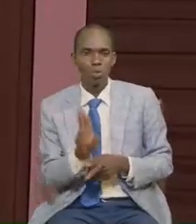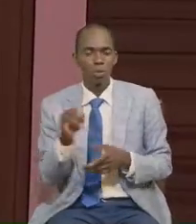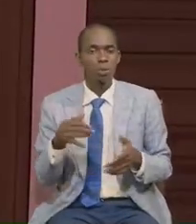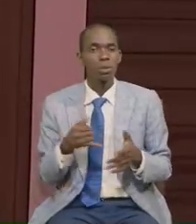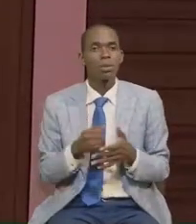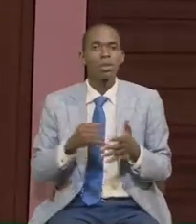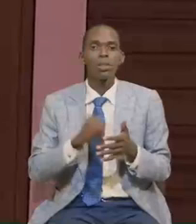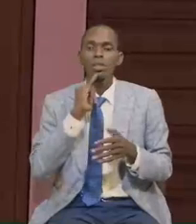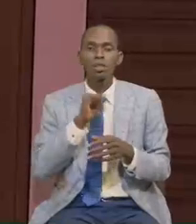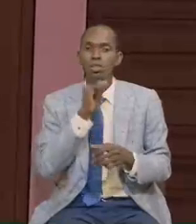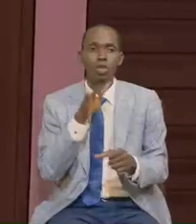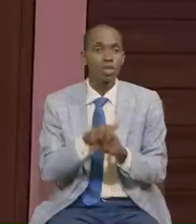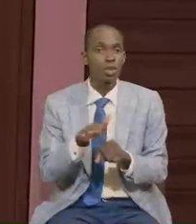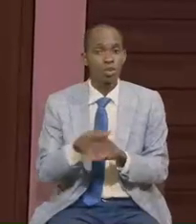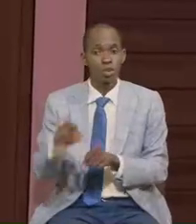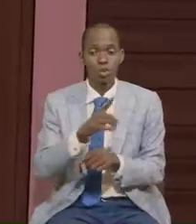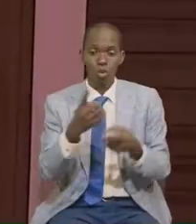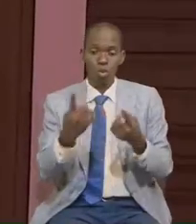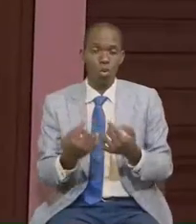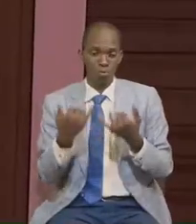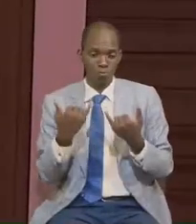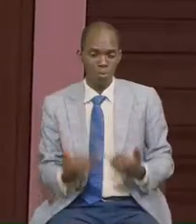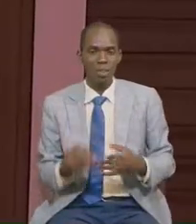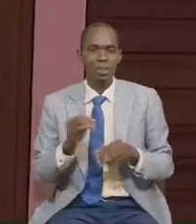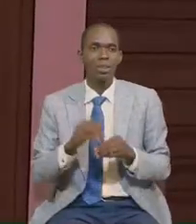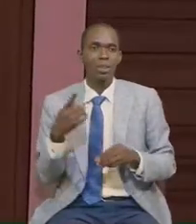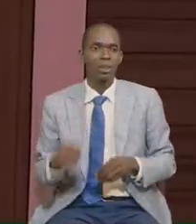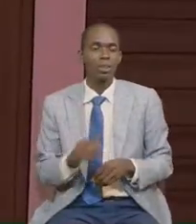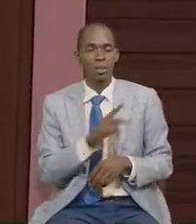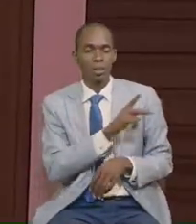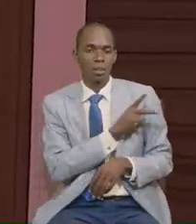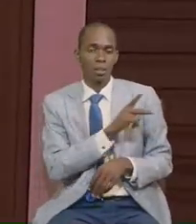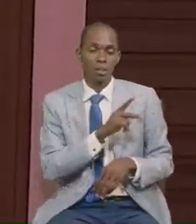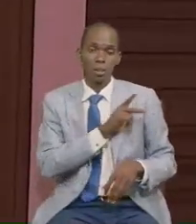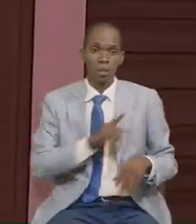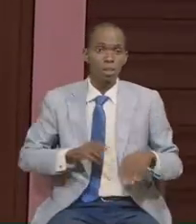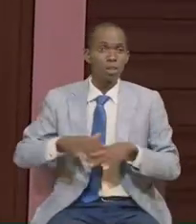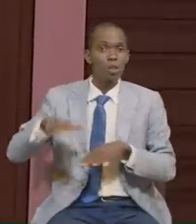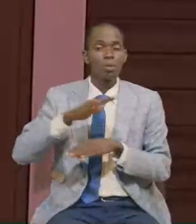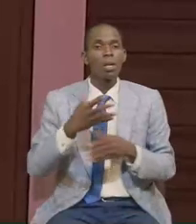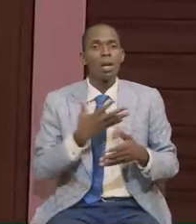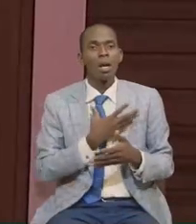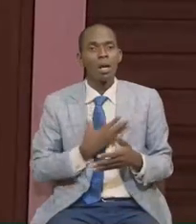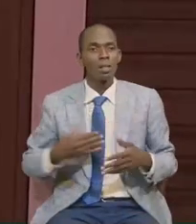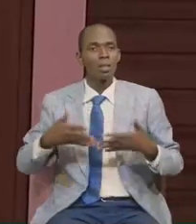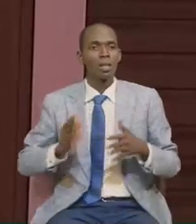suffisant. Maintenant, ils viennent dans le royaume. Et que les nôtres apprennent